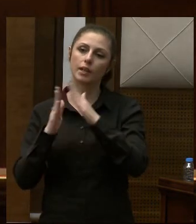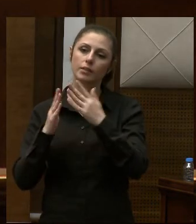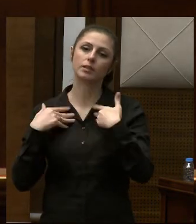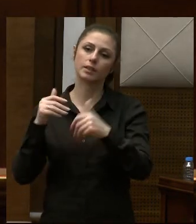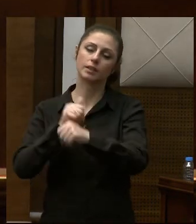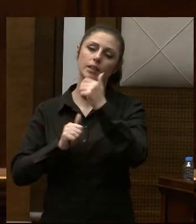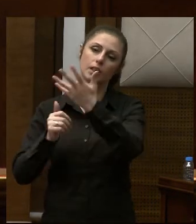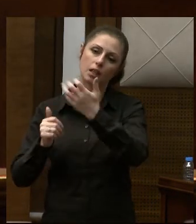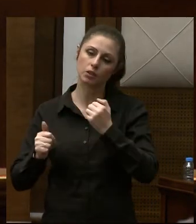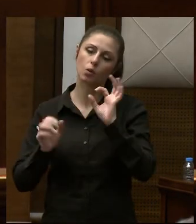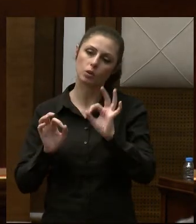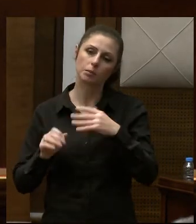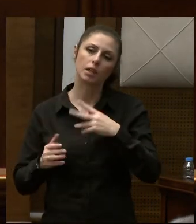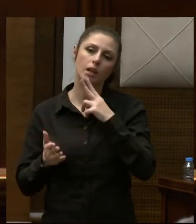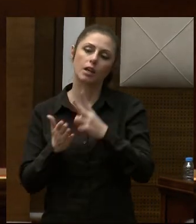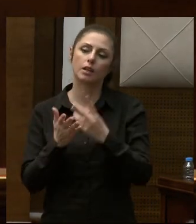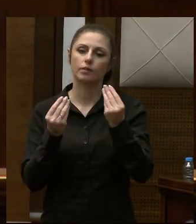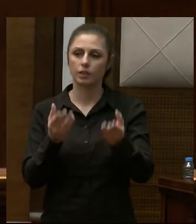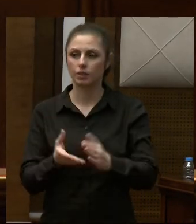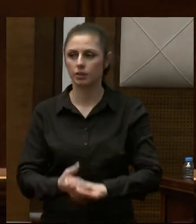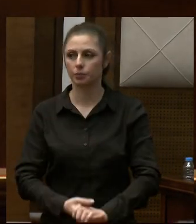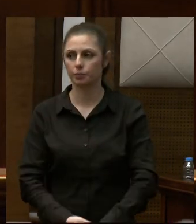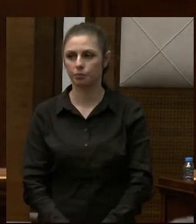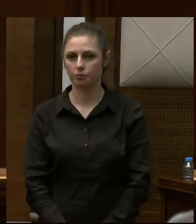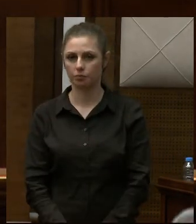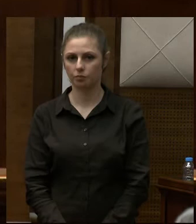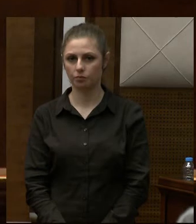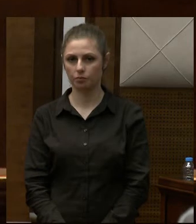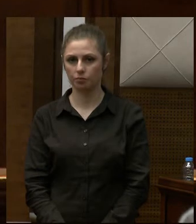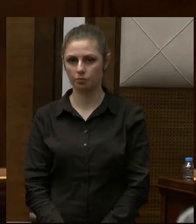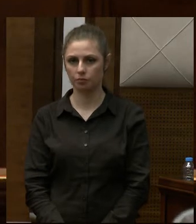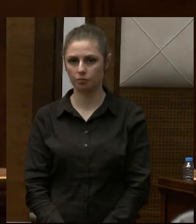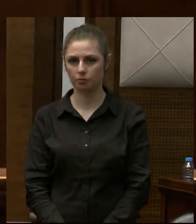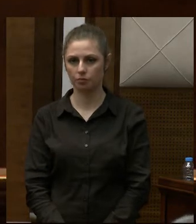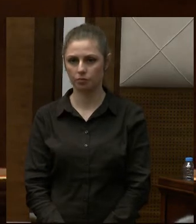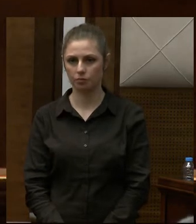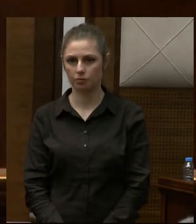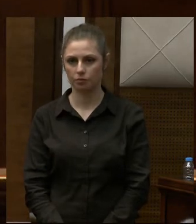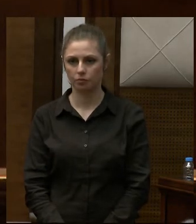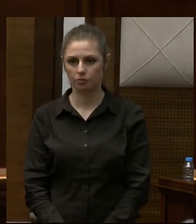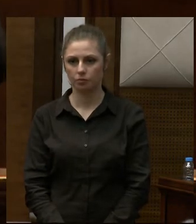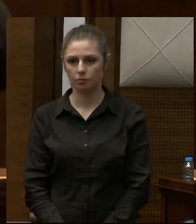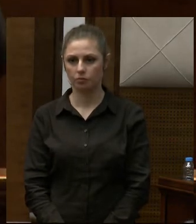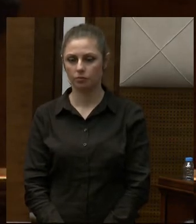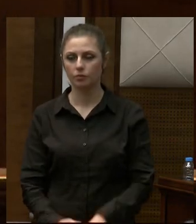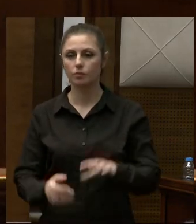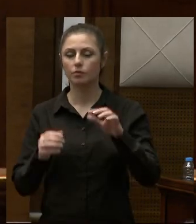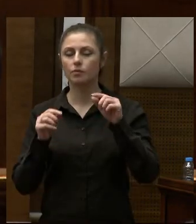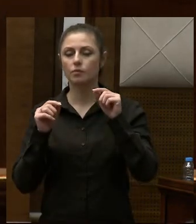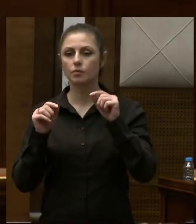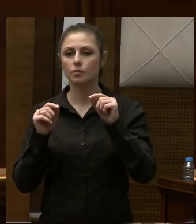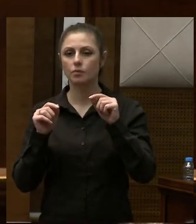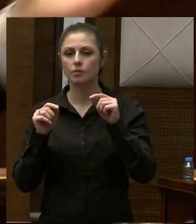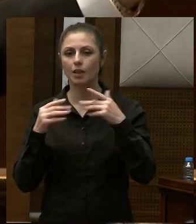sonra ne yapacağımıza karar vereceğiz. Şimdi onlar Milli Eğitim tasfiyeyi yapıyor. Biz bu formalite kararı nedir? Tahsis